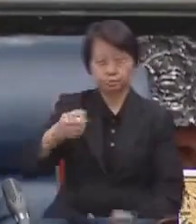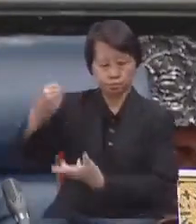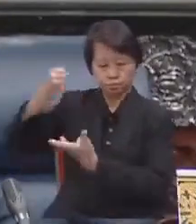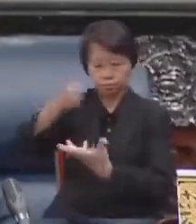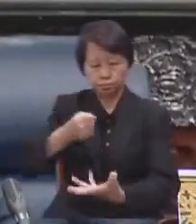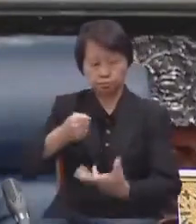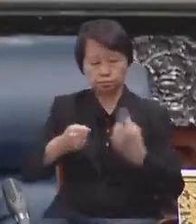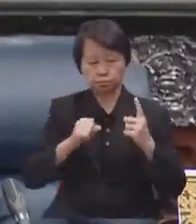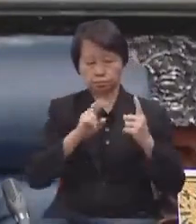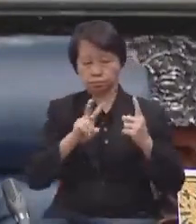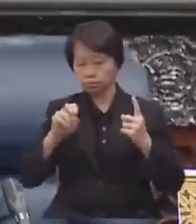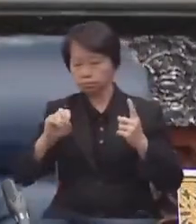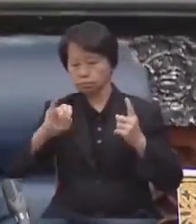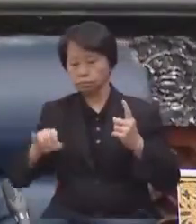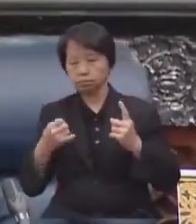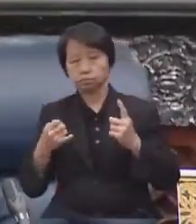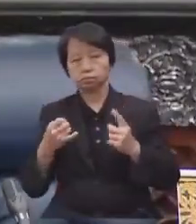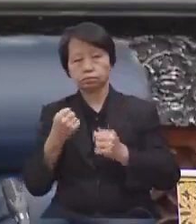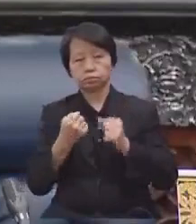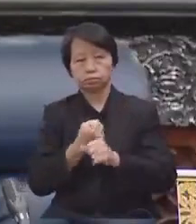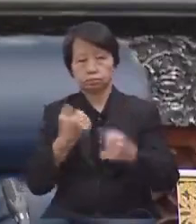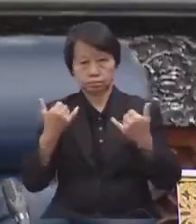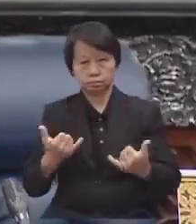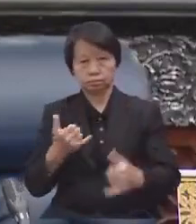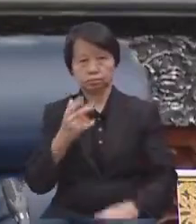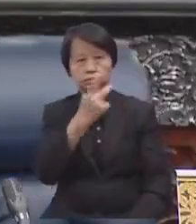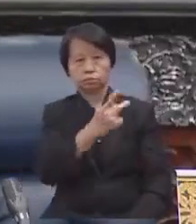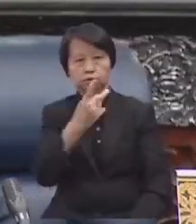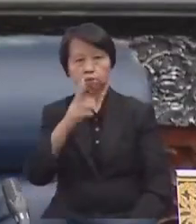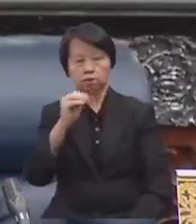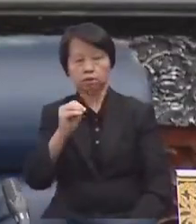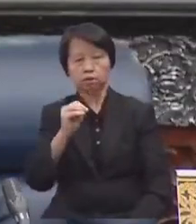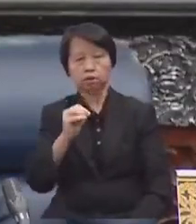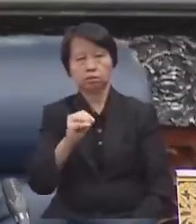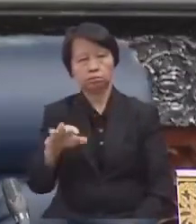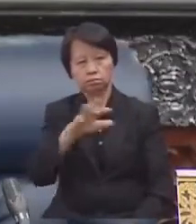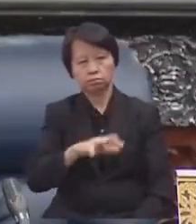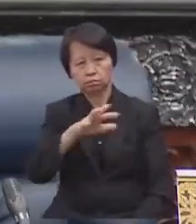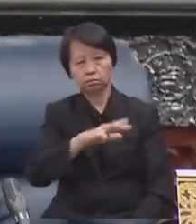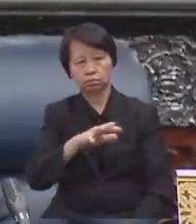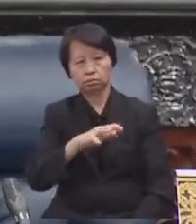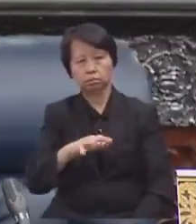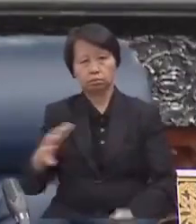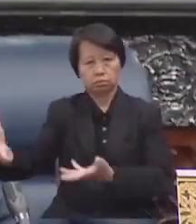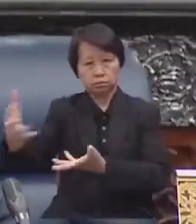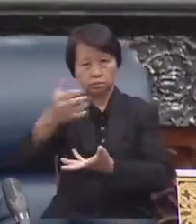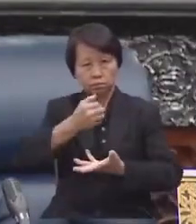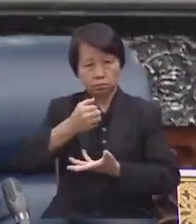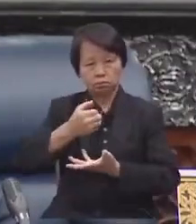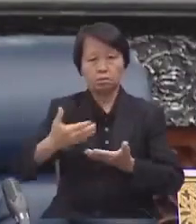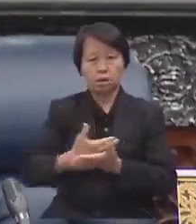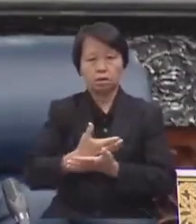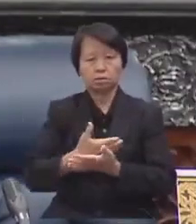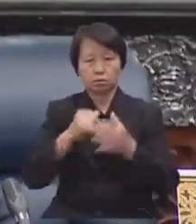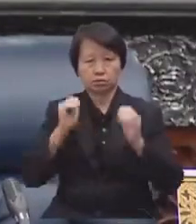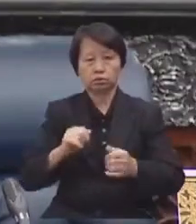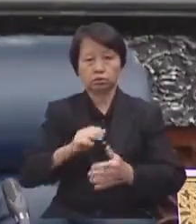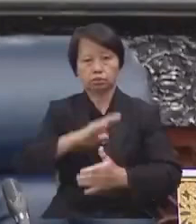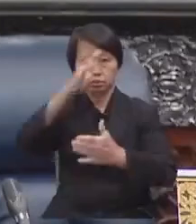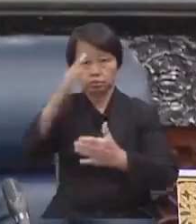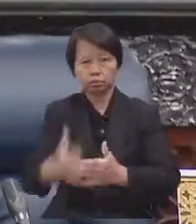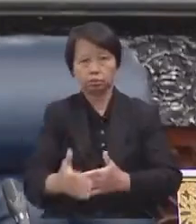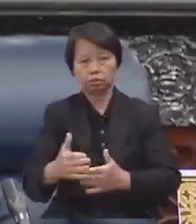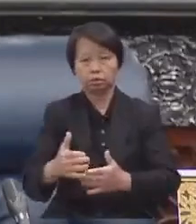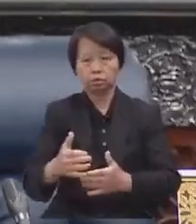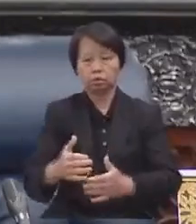120 juta itu bagi tahun ini Kementerian Kesehatan mession menjangkelkan perolehan baru ini kita dapat mutamatkan